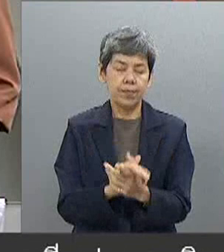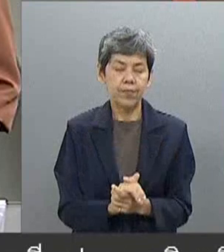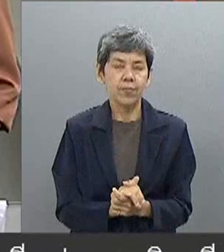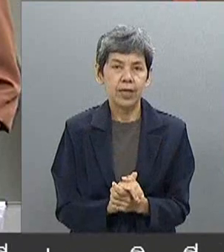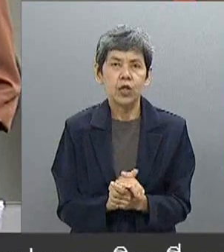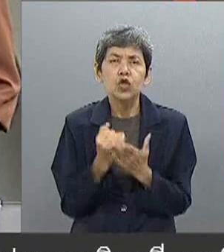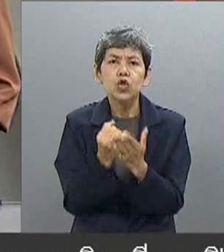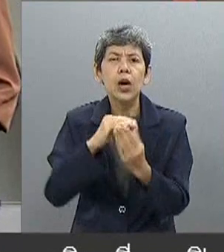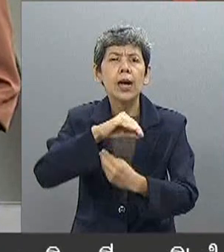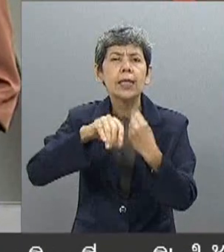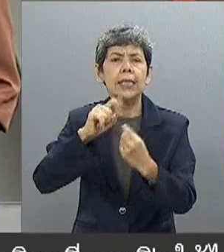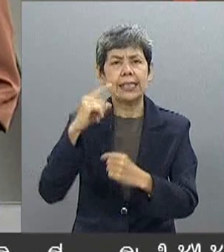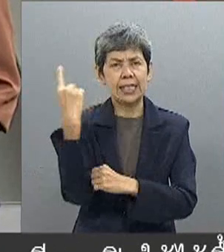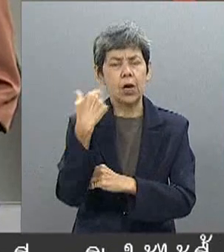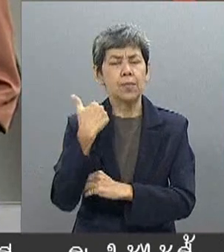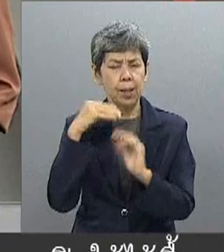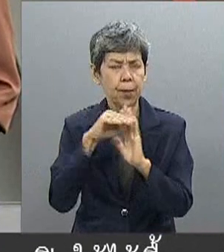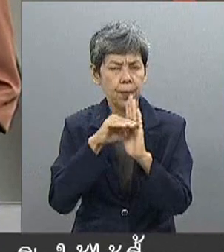ทำให้พื้นกันท่องเที่ยวนี่มี Model